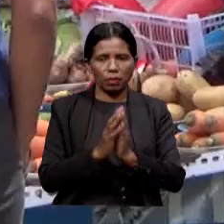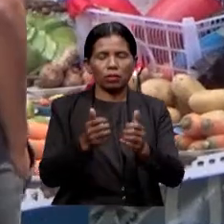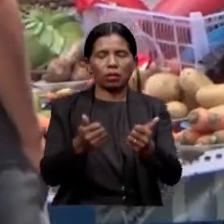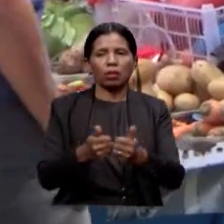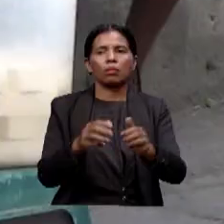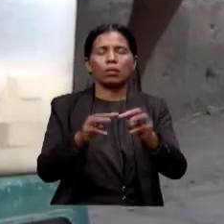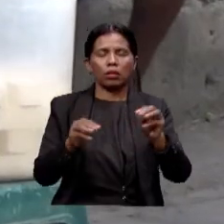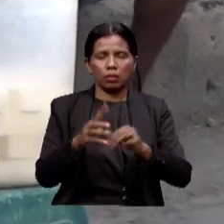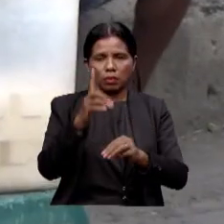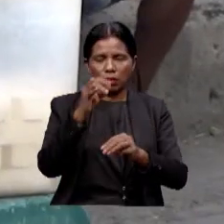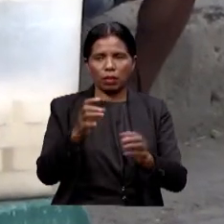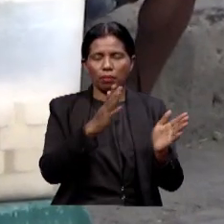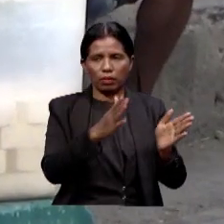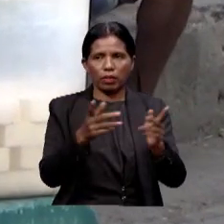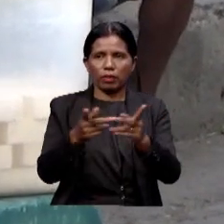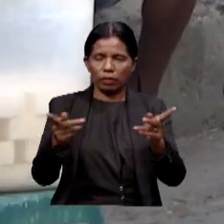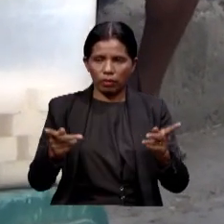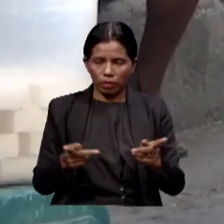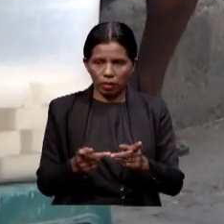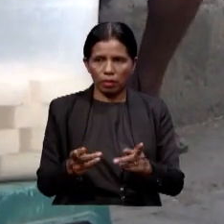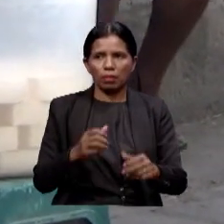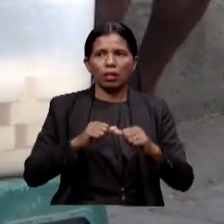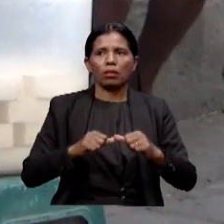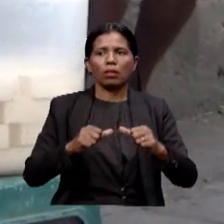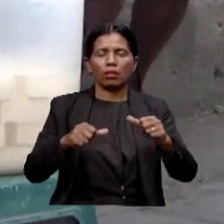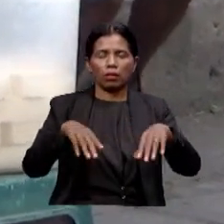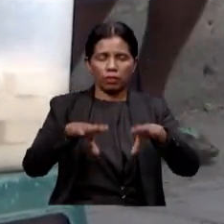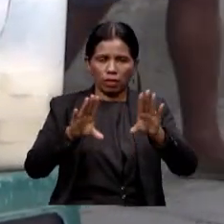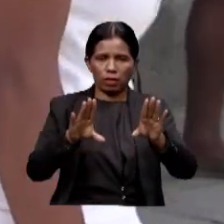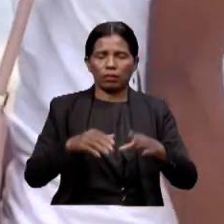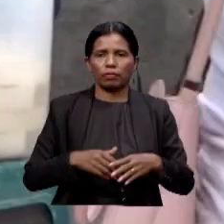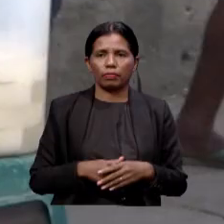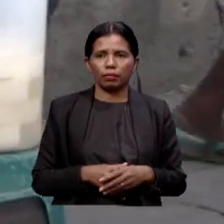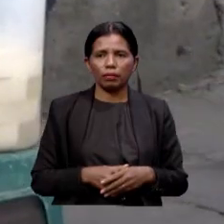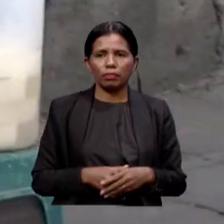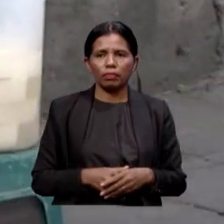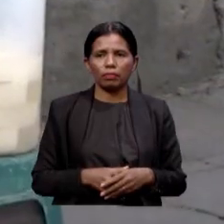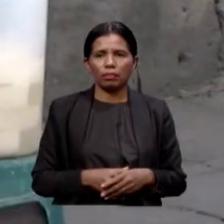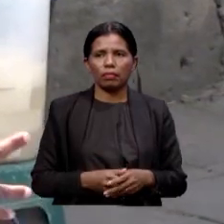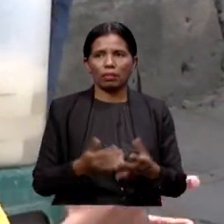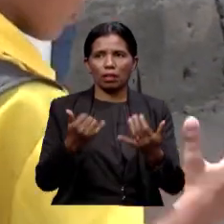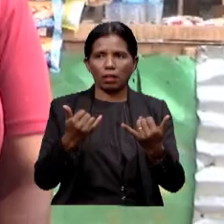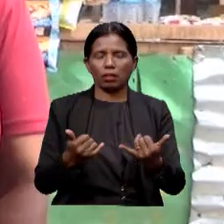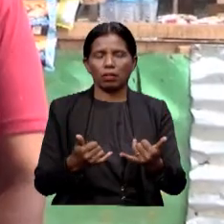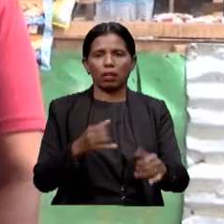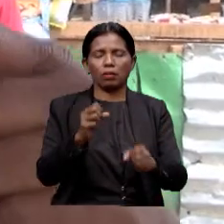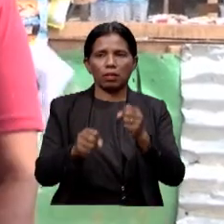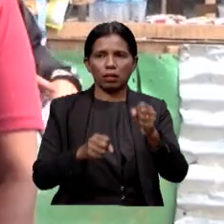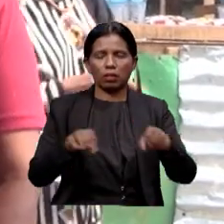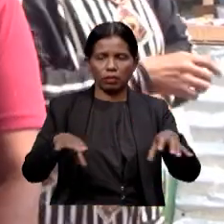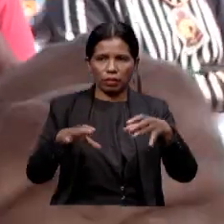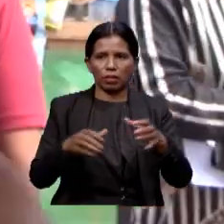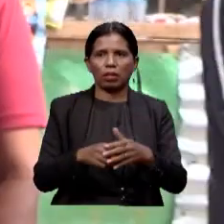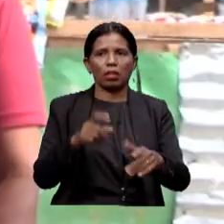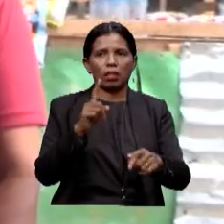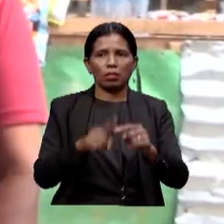dele atu prepara fatin ba vendedor Siri, nune bele continua halo negosio. Favores anumento Siri mus bele servicio profesional.